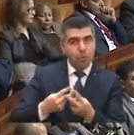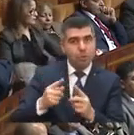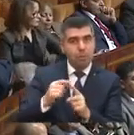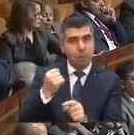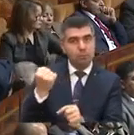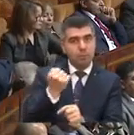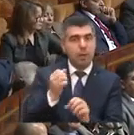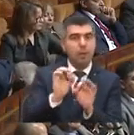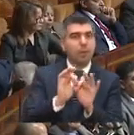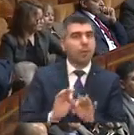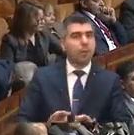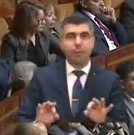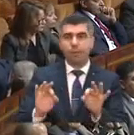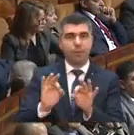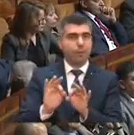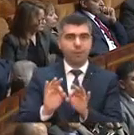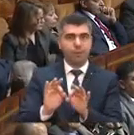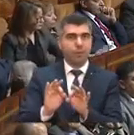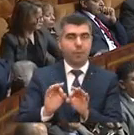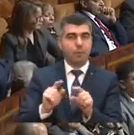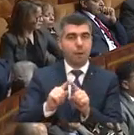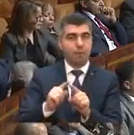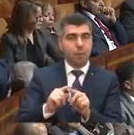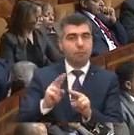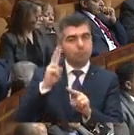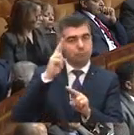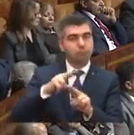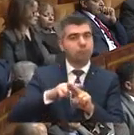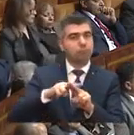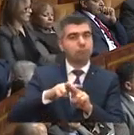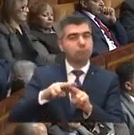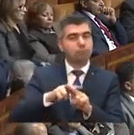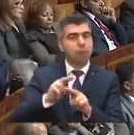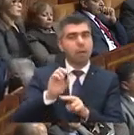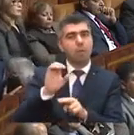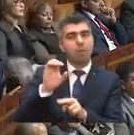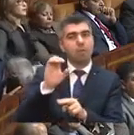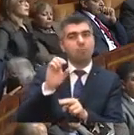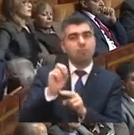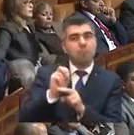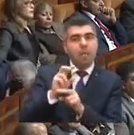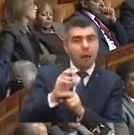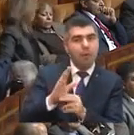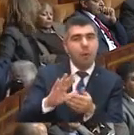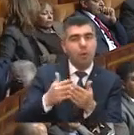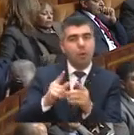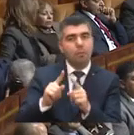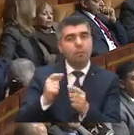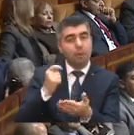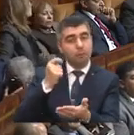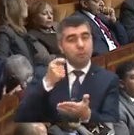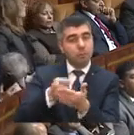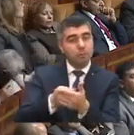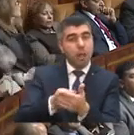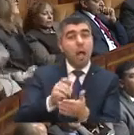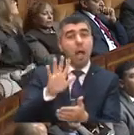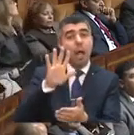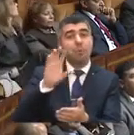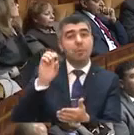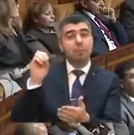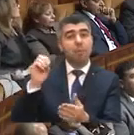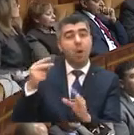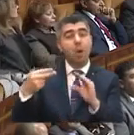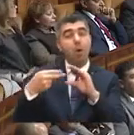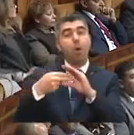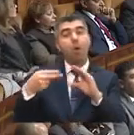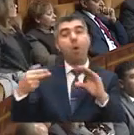بل تسهر على ضمان راحة مسافرها إلى درجة فرض ظاهرة تتجاوز 500 اورو في حق كل ربان